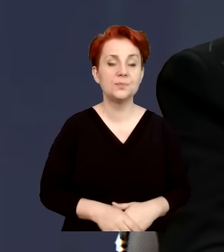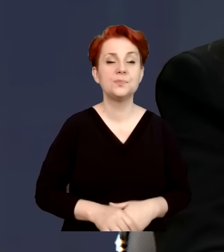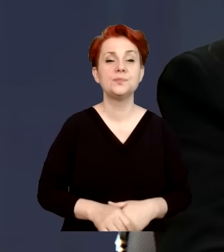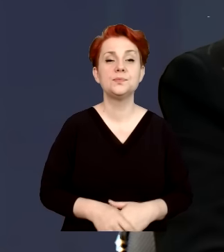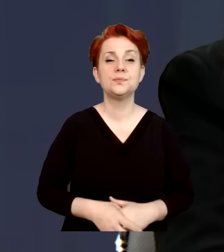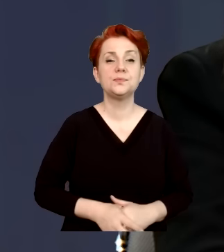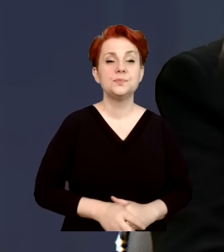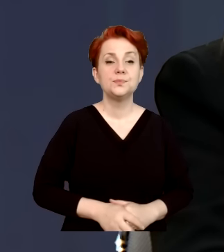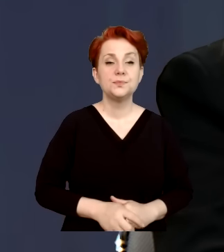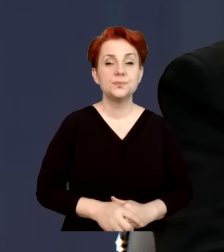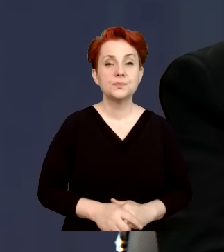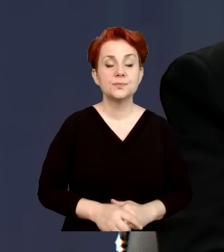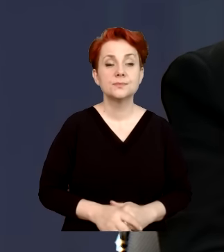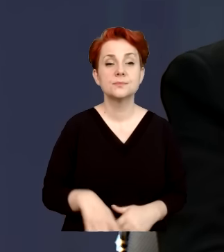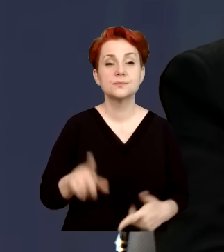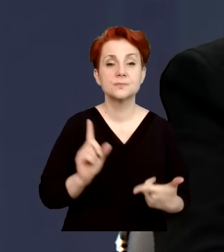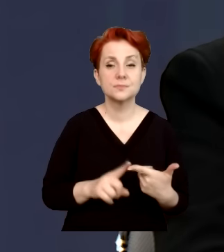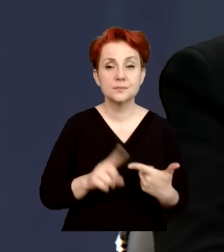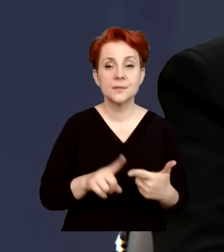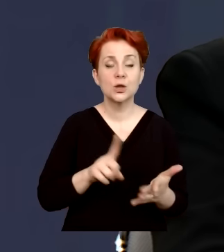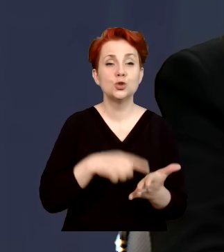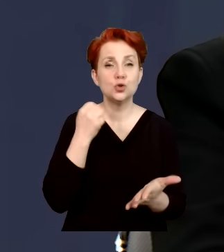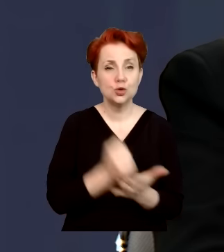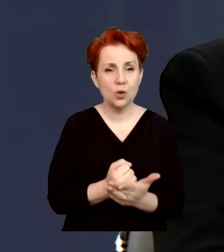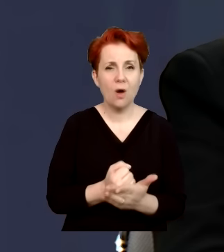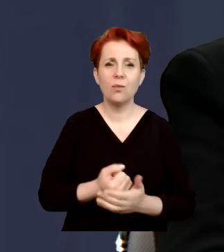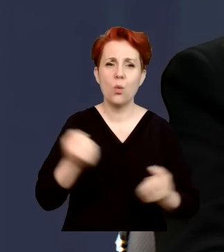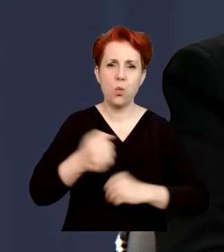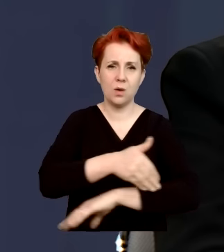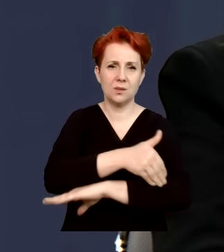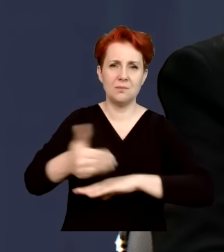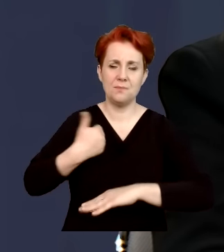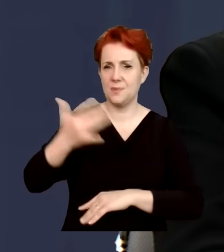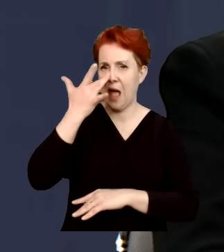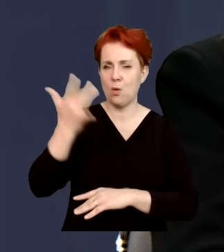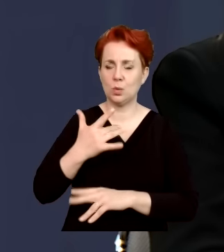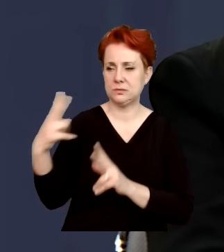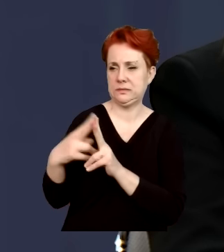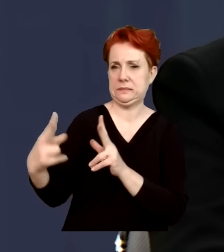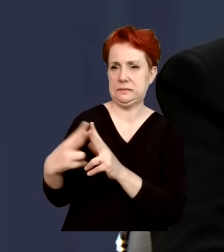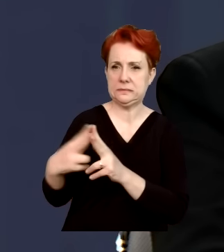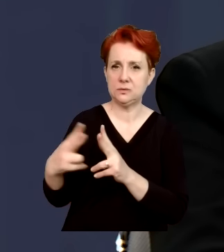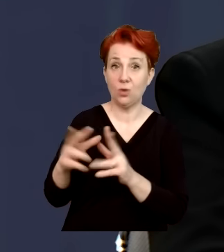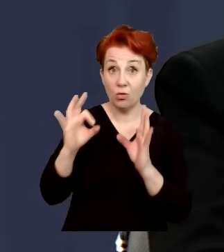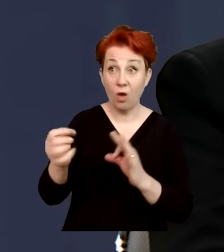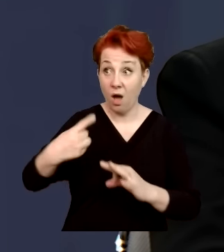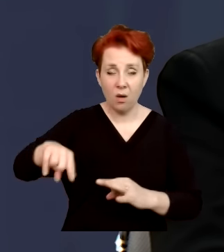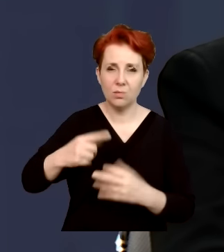Tak. A po drugie, znowu mamy nasilenie na granicy z Białorusią, co też niedobrze nam wróży, więc